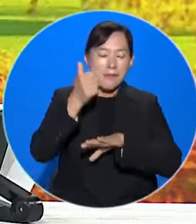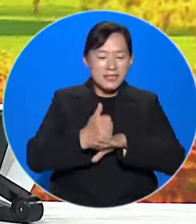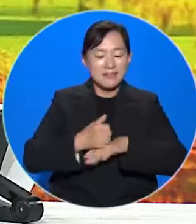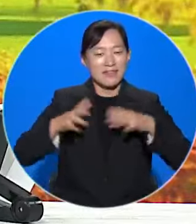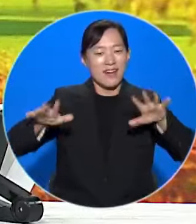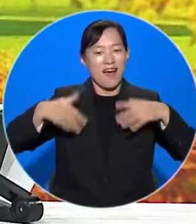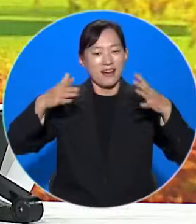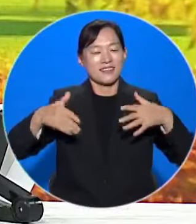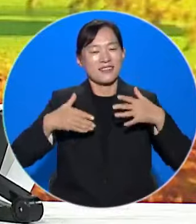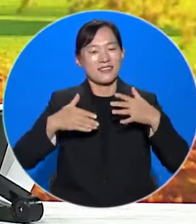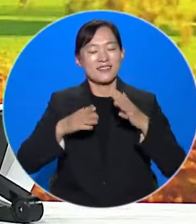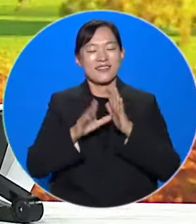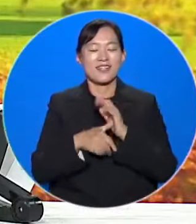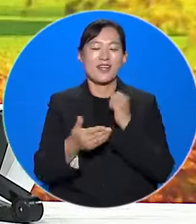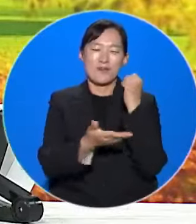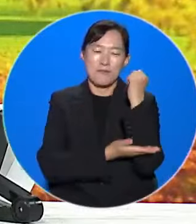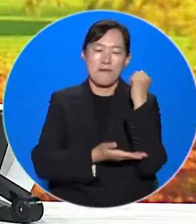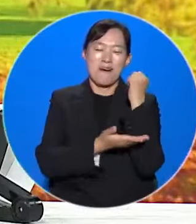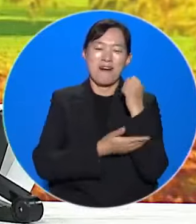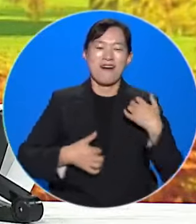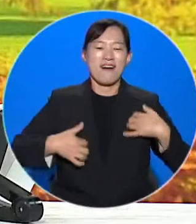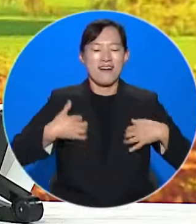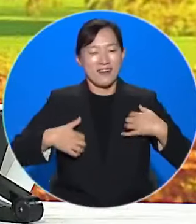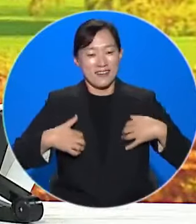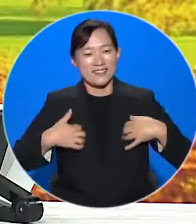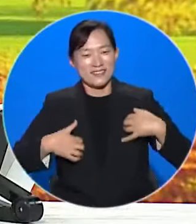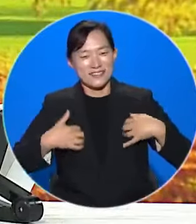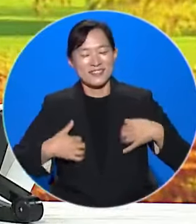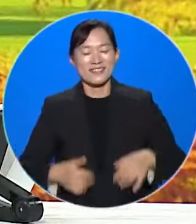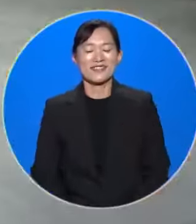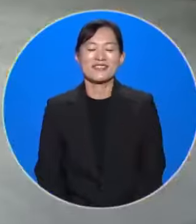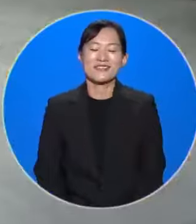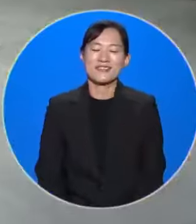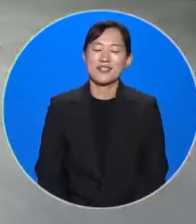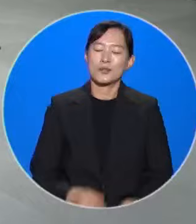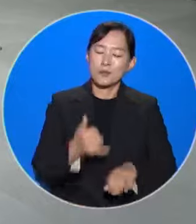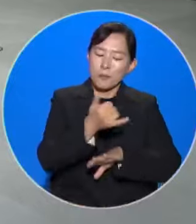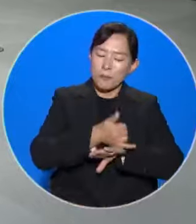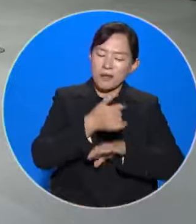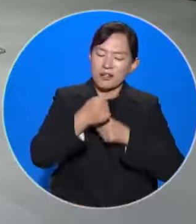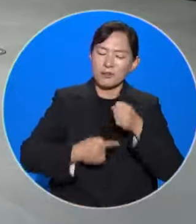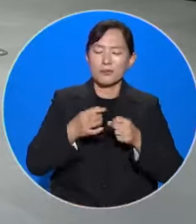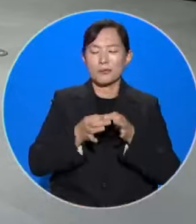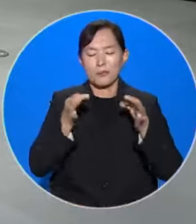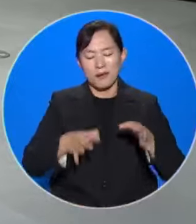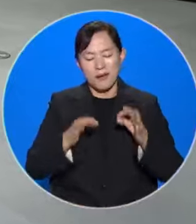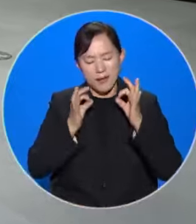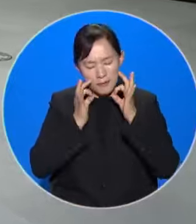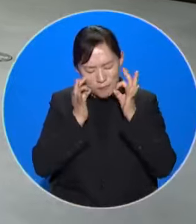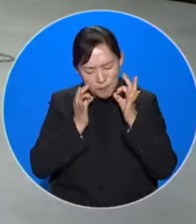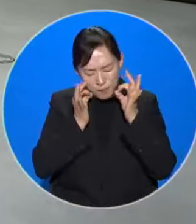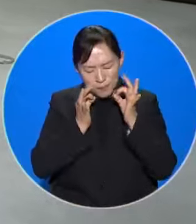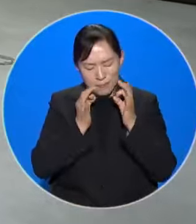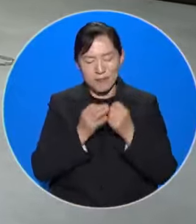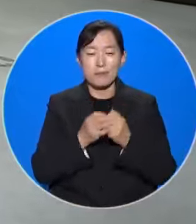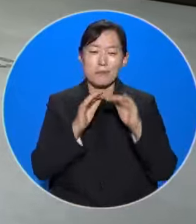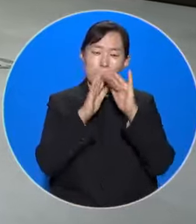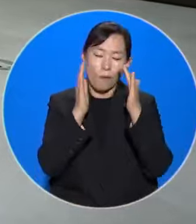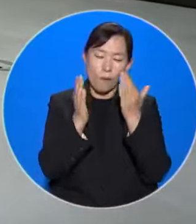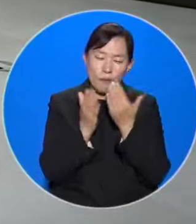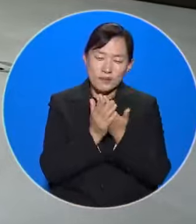가을이 오면 드디어 수확의 기쁨을 맞이하게 됩니다. 이처럼 농부가 한 해 동안 쏟은 땀과 노력,